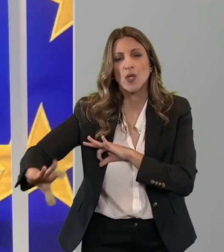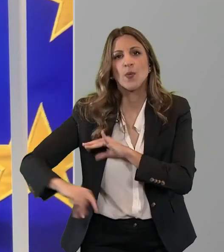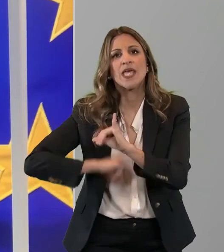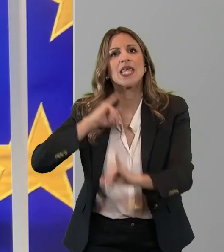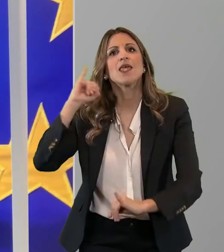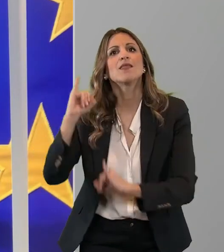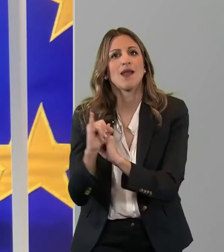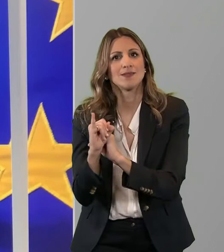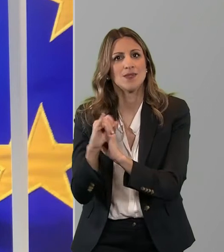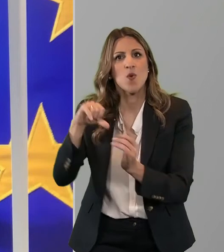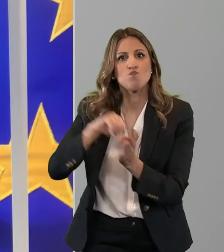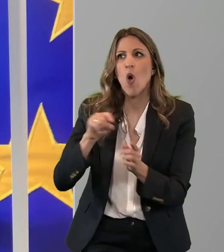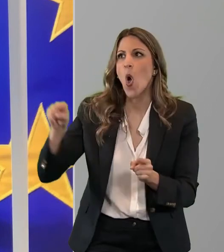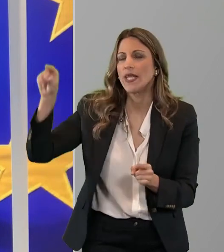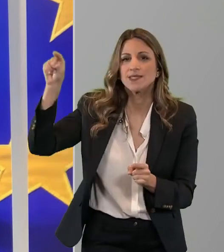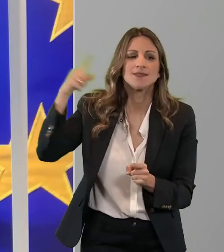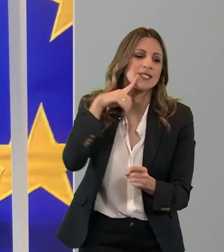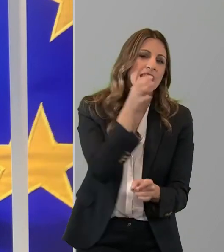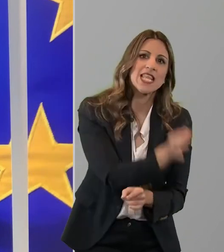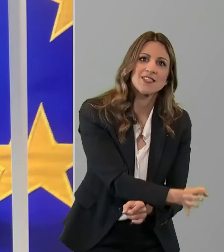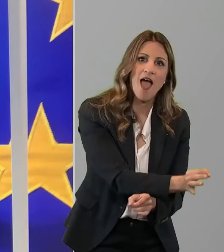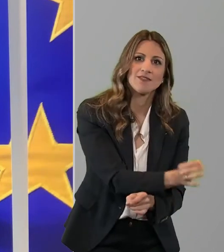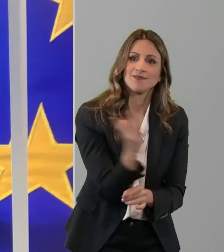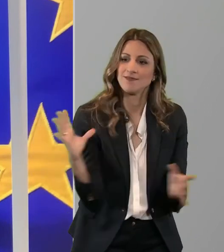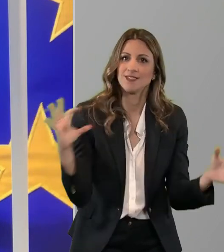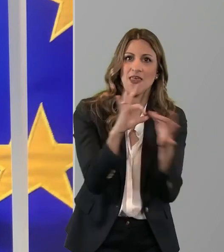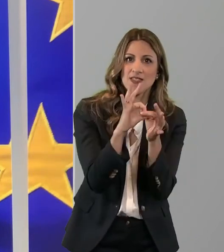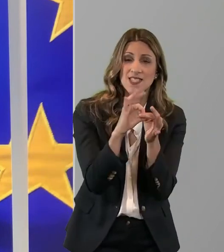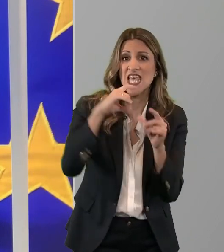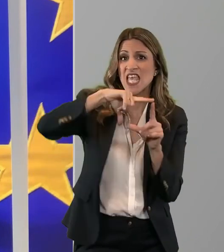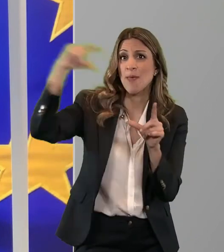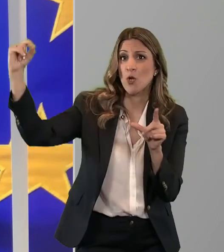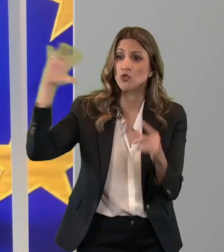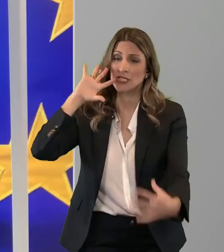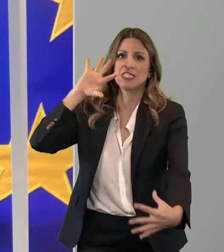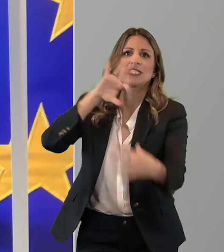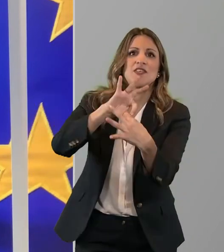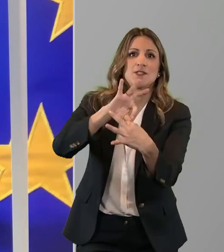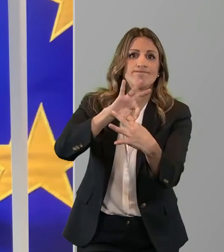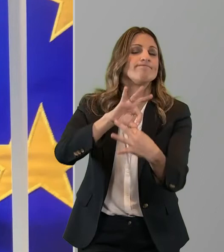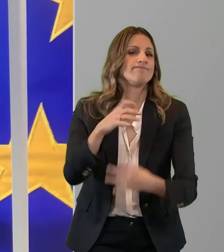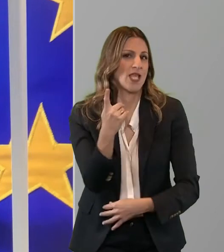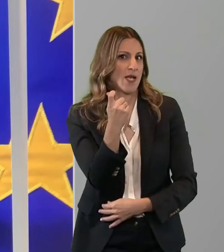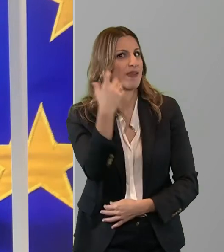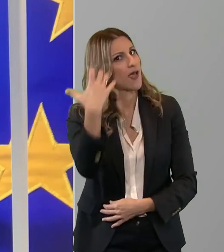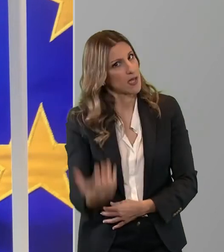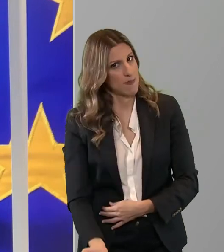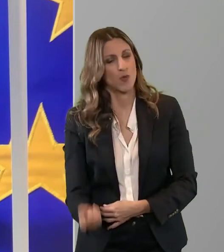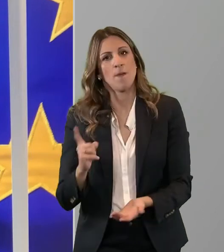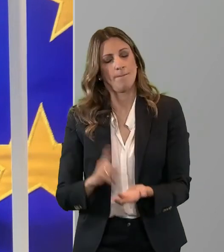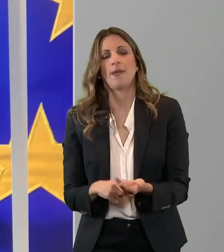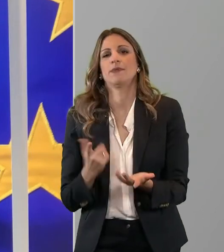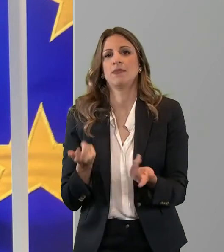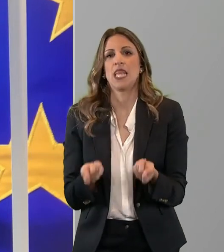Ηπειρωτικής Ελλάδας με τα νησιά και την Κύπρο. Πρόκειται και εδώ για πολύ σημαντικό χρηματοδοτικό φάκελο, για μια πολύ